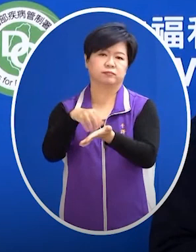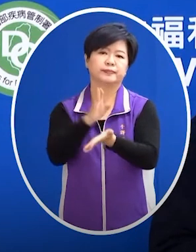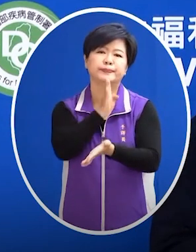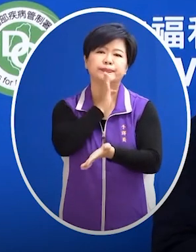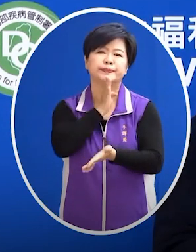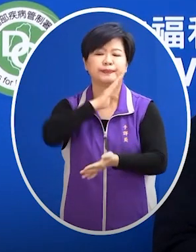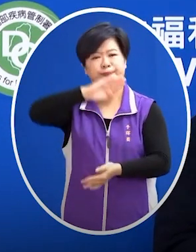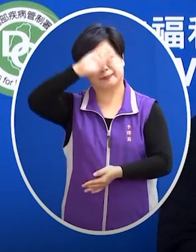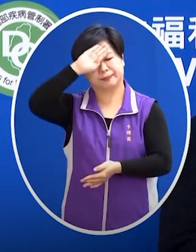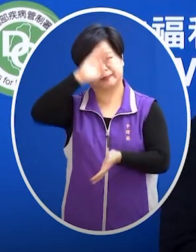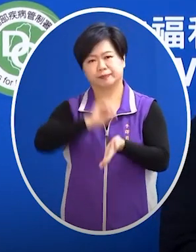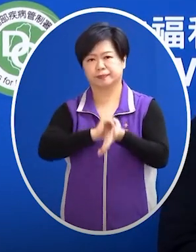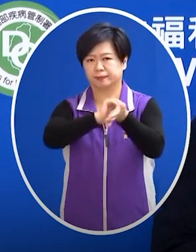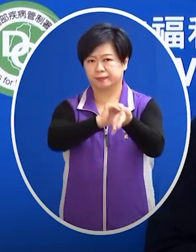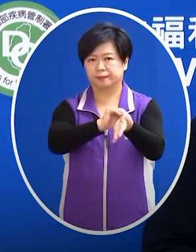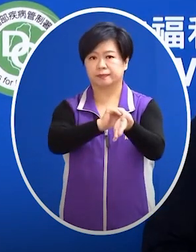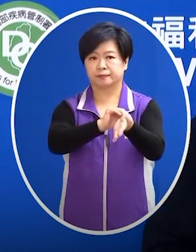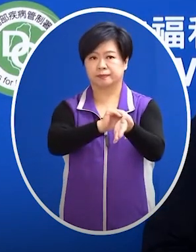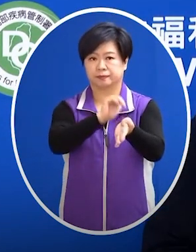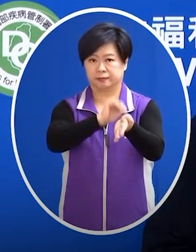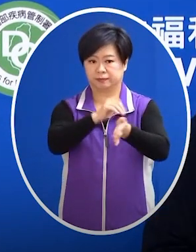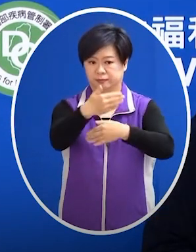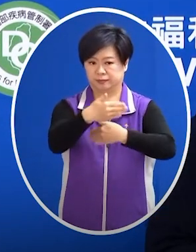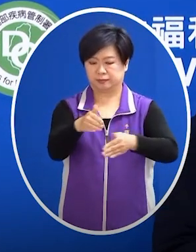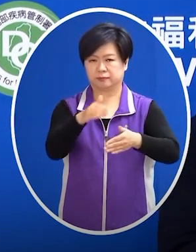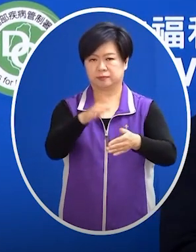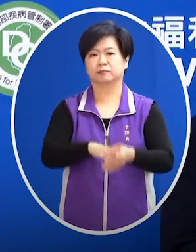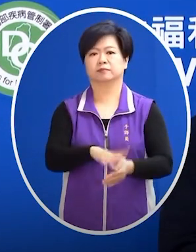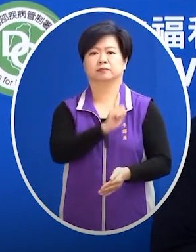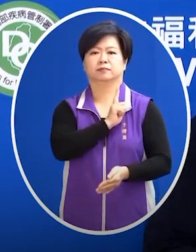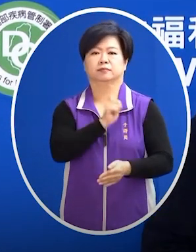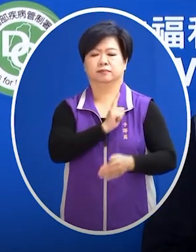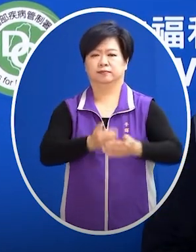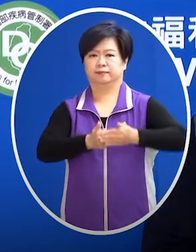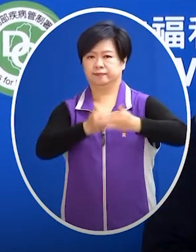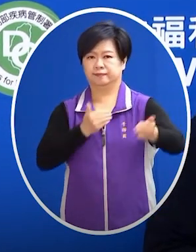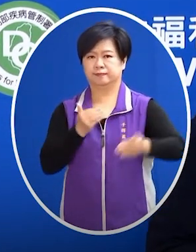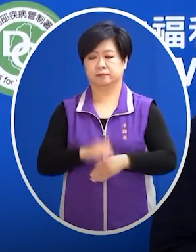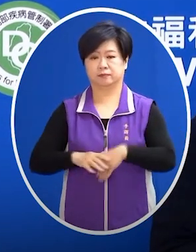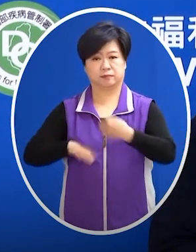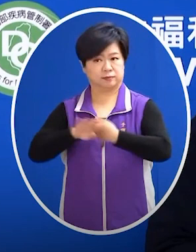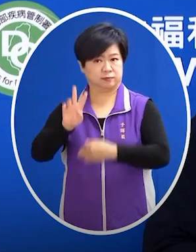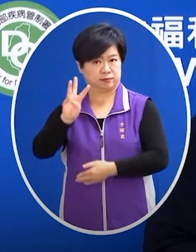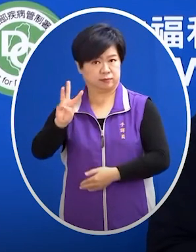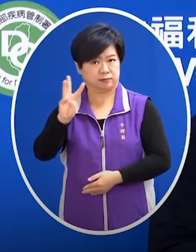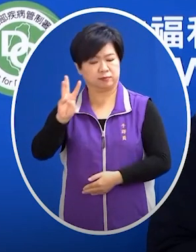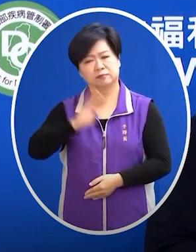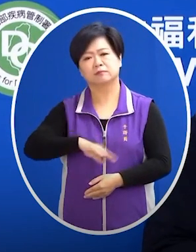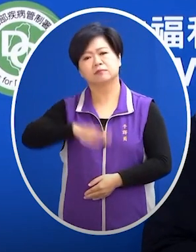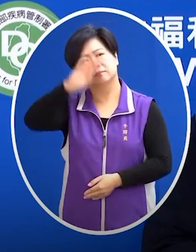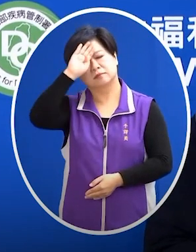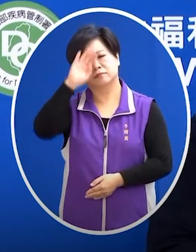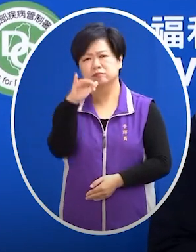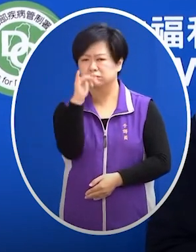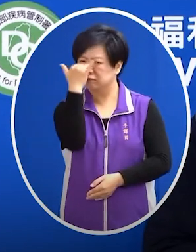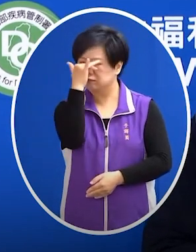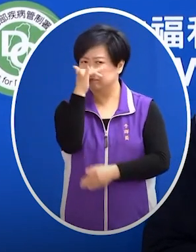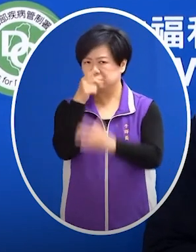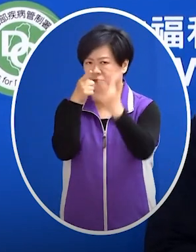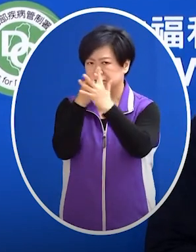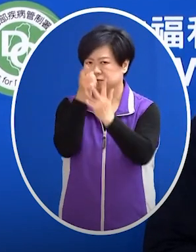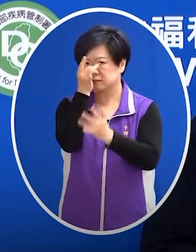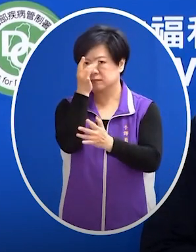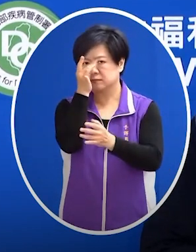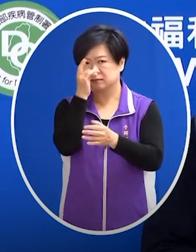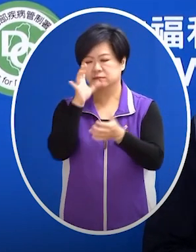已经住院隔离。那3人检验阴性，将持续啊集中检疫，将